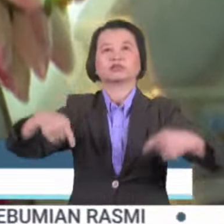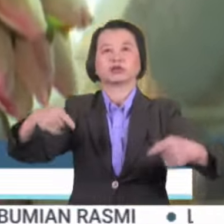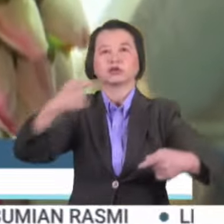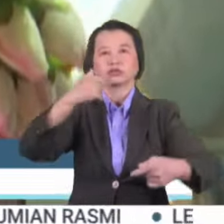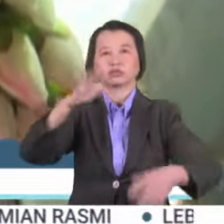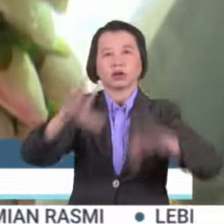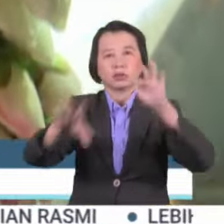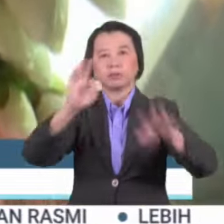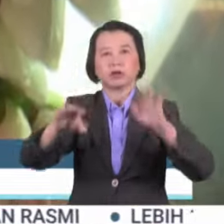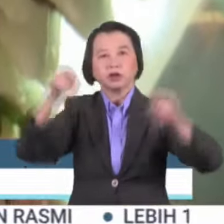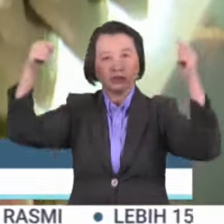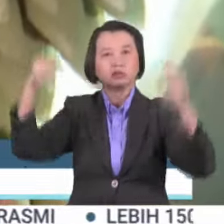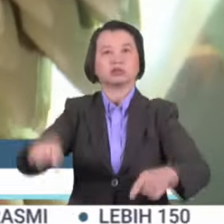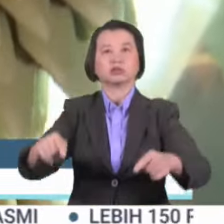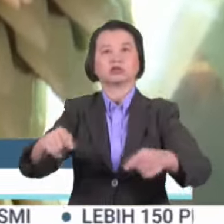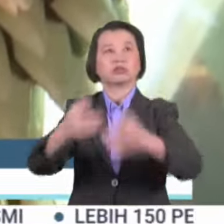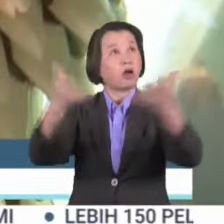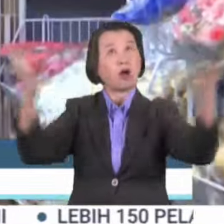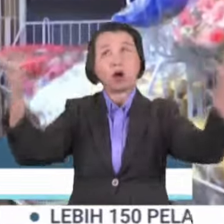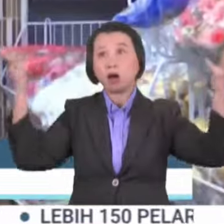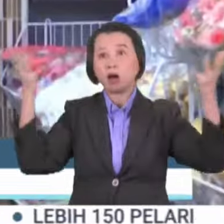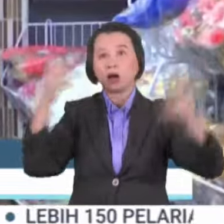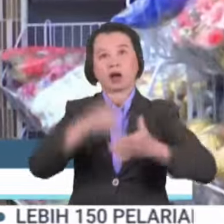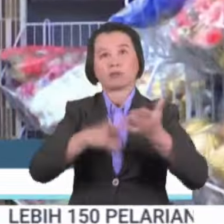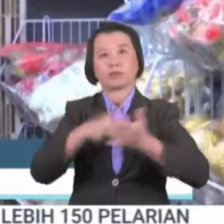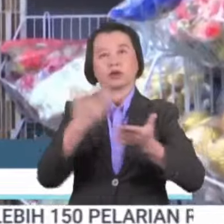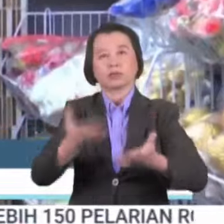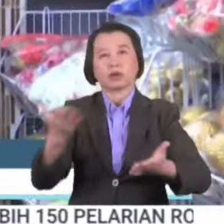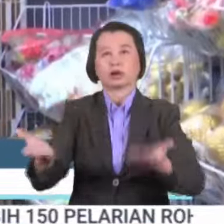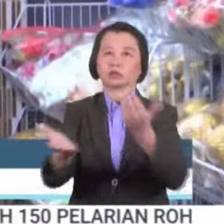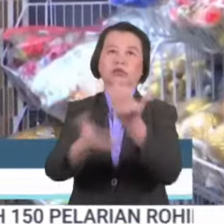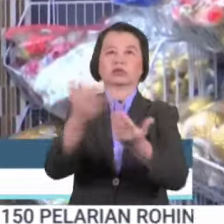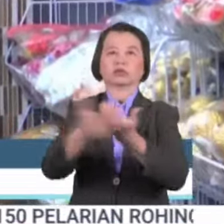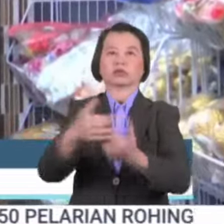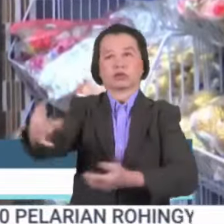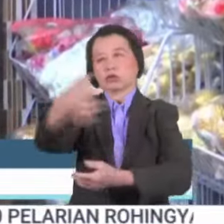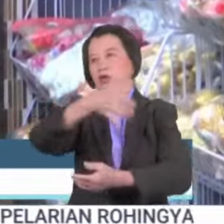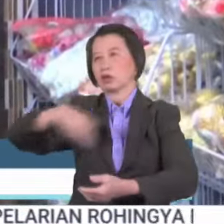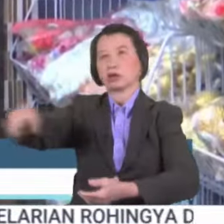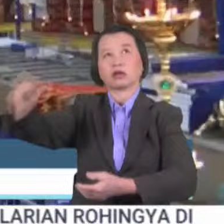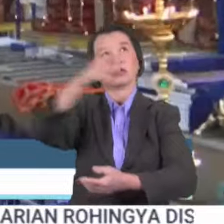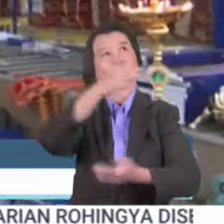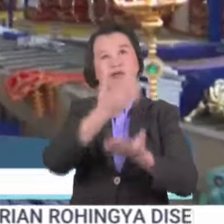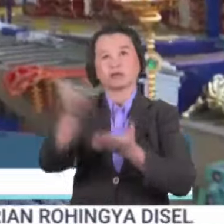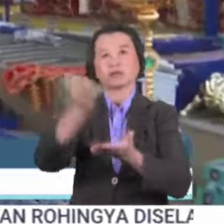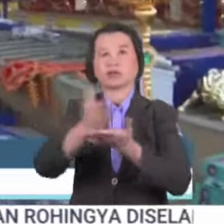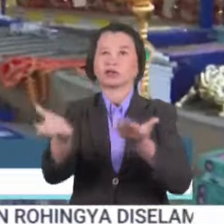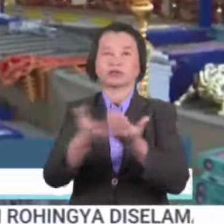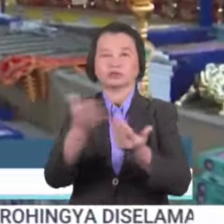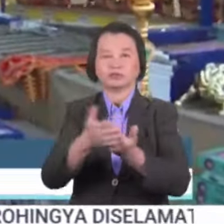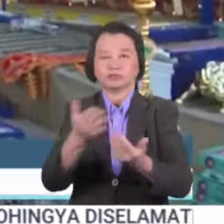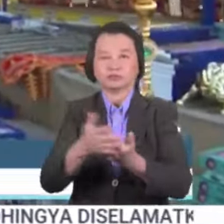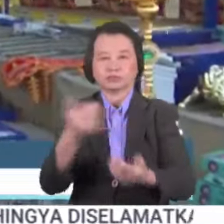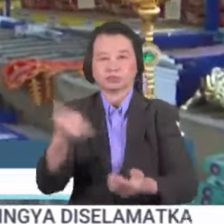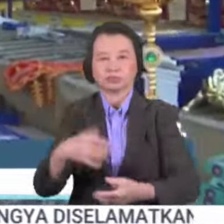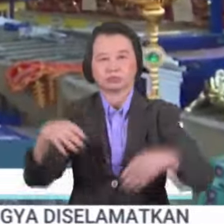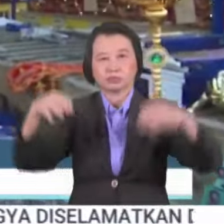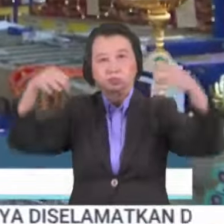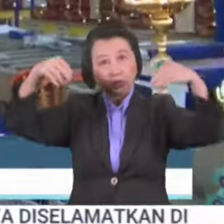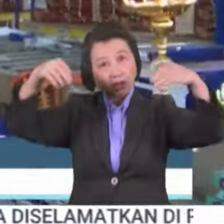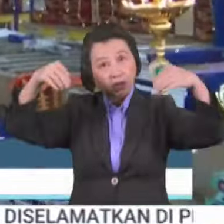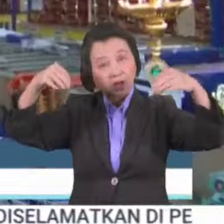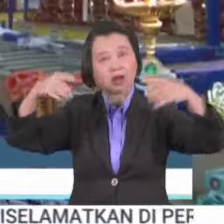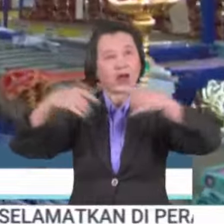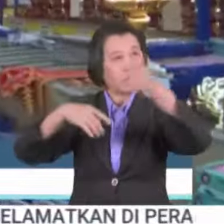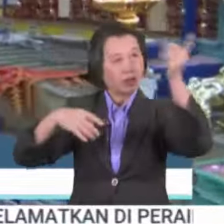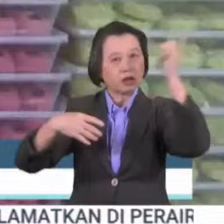semua pilihan ada sini. Kami beli apa-apa barang pun senang. Ya, barang hiasan tu light semua boleh beli